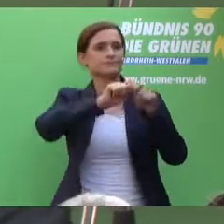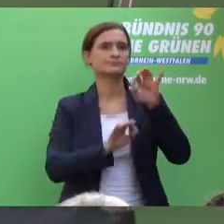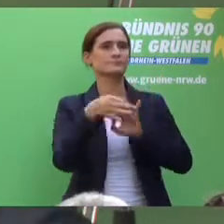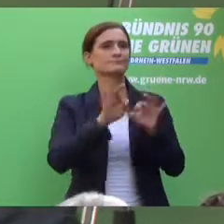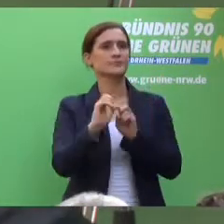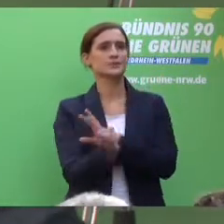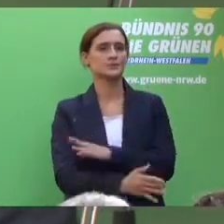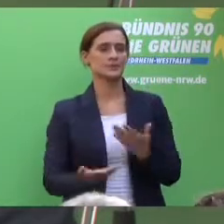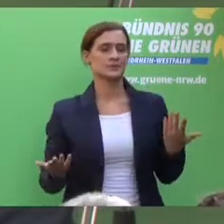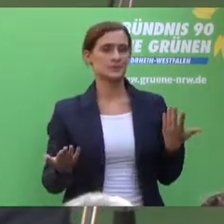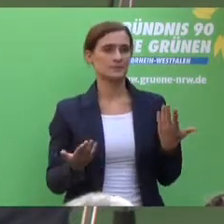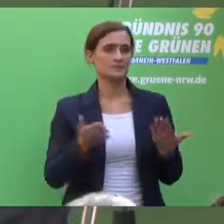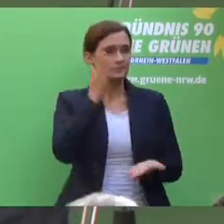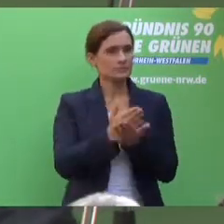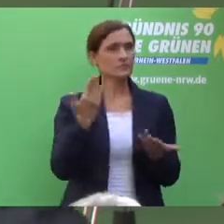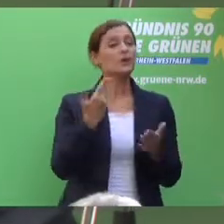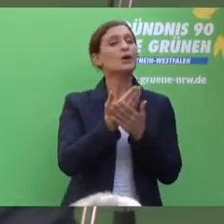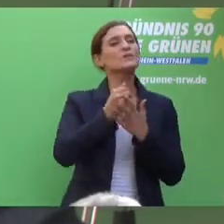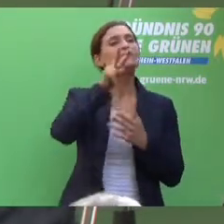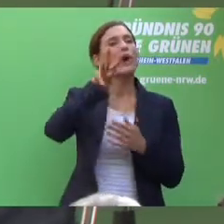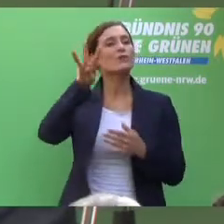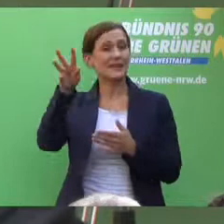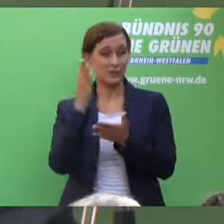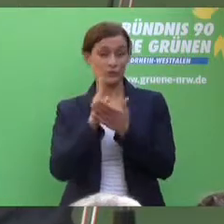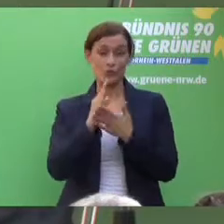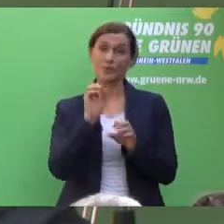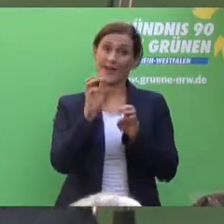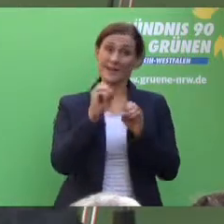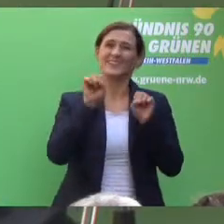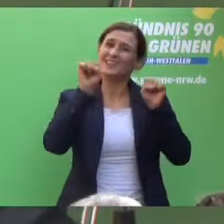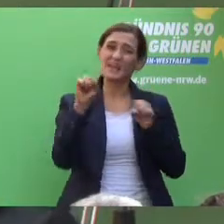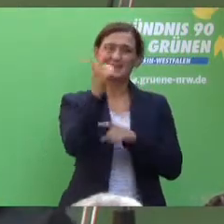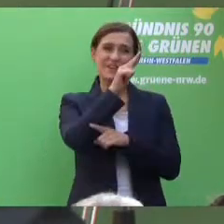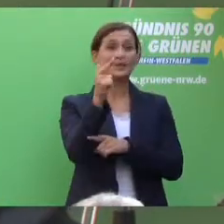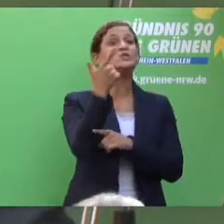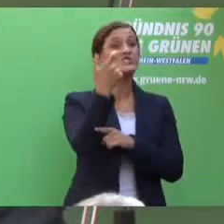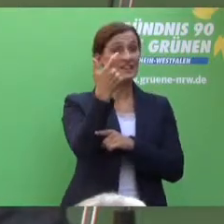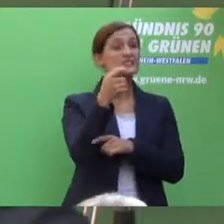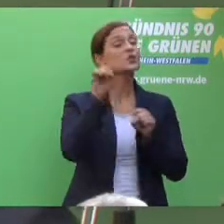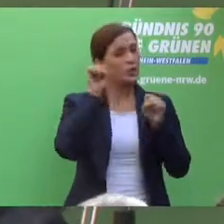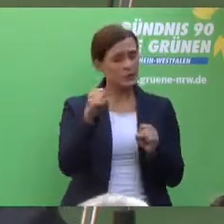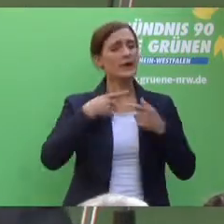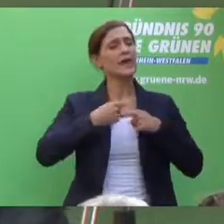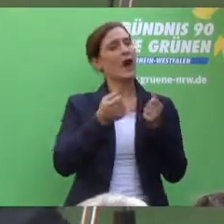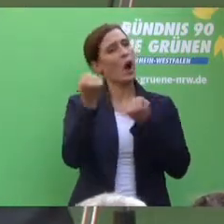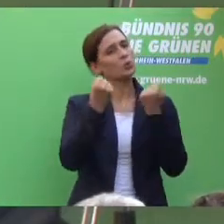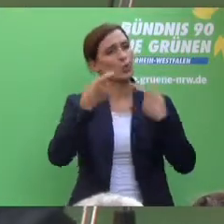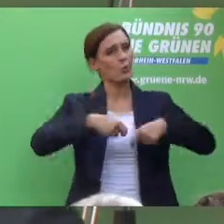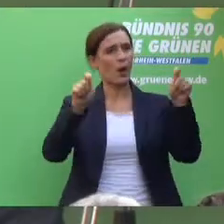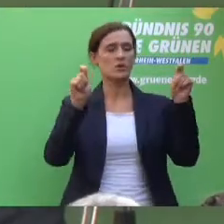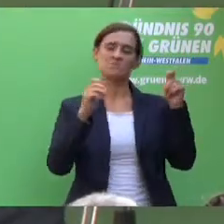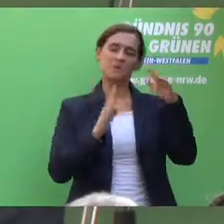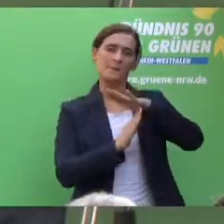Leute, wenn selbst Volkswagen erklärt, sie könnten 2020 Autos bauen, die im Durchschnitt nicht mehr als 4